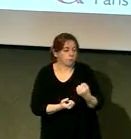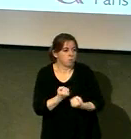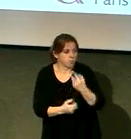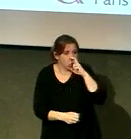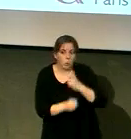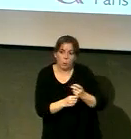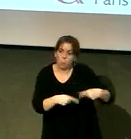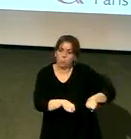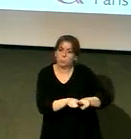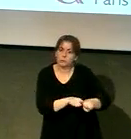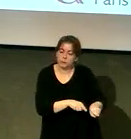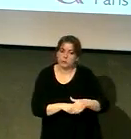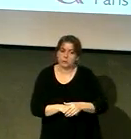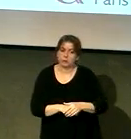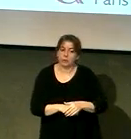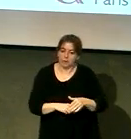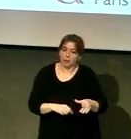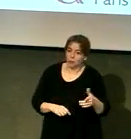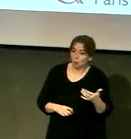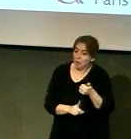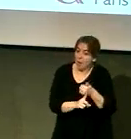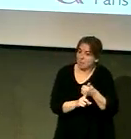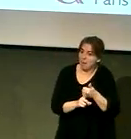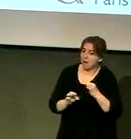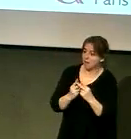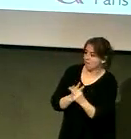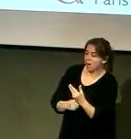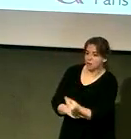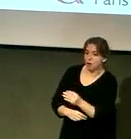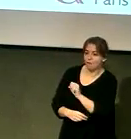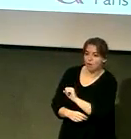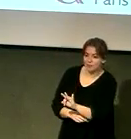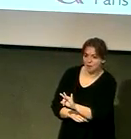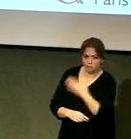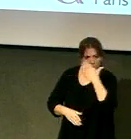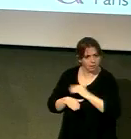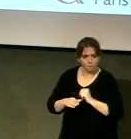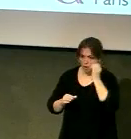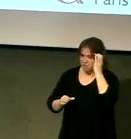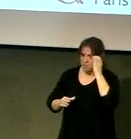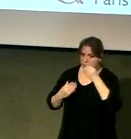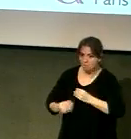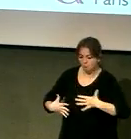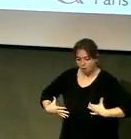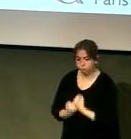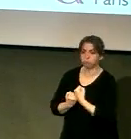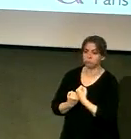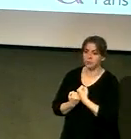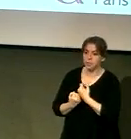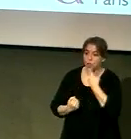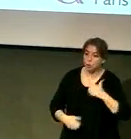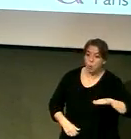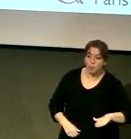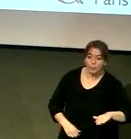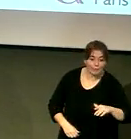Et là, elle sait faire avec les enfants SAF, donc elle n'a pas peur de prendre un petit qui est SAF, mais elle a peur de